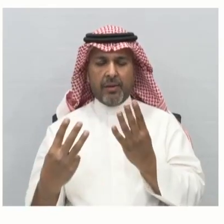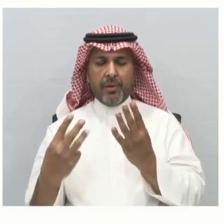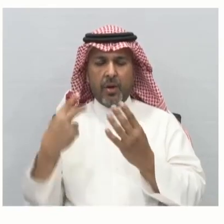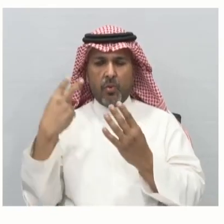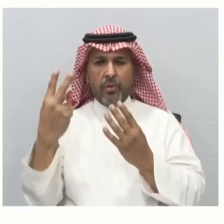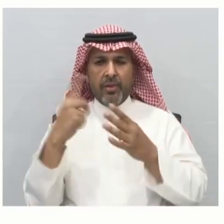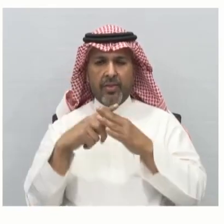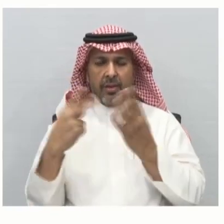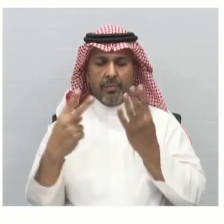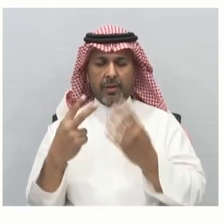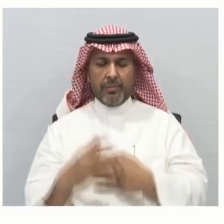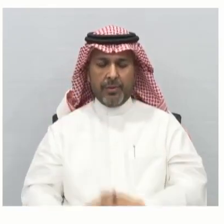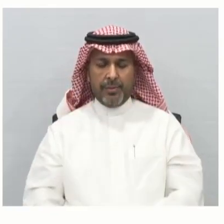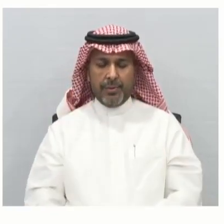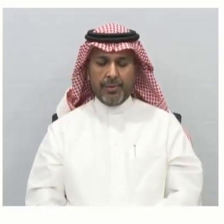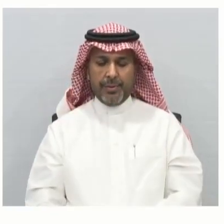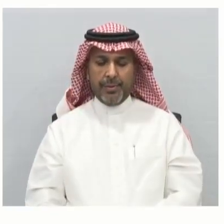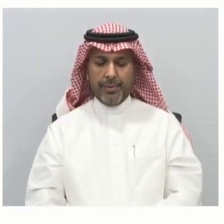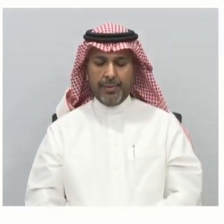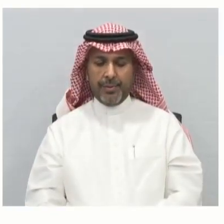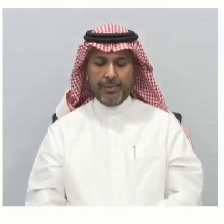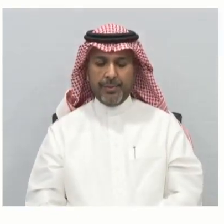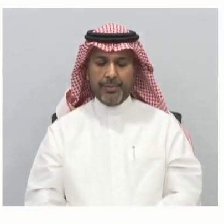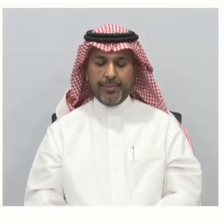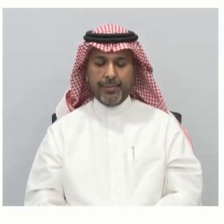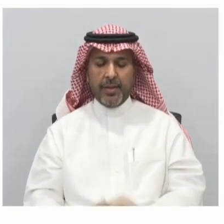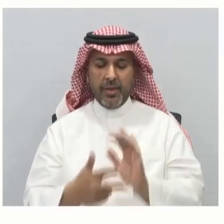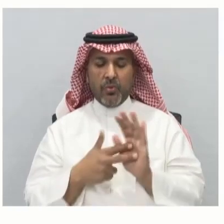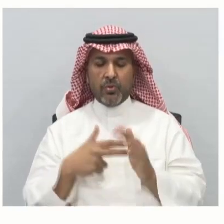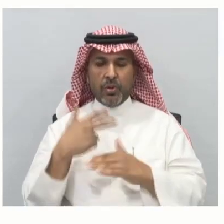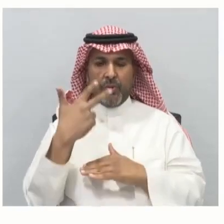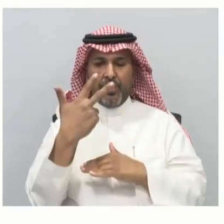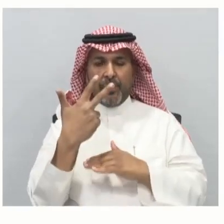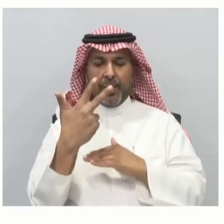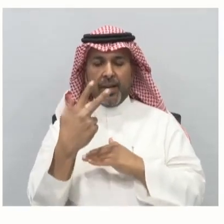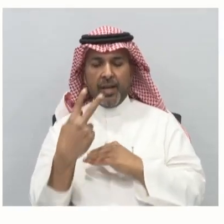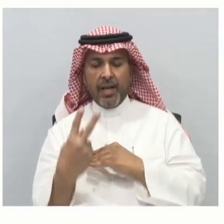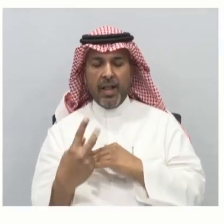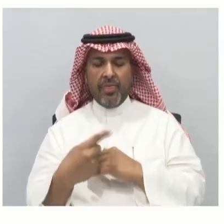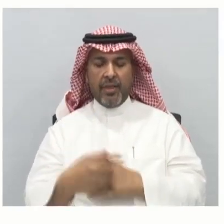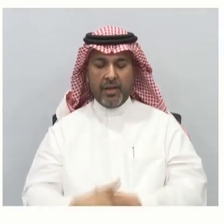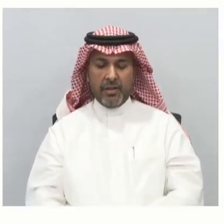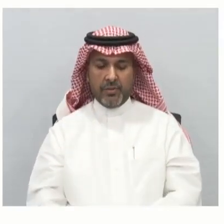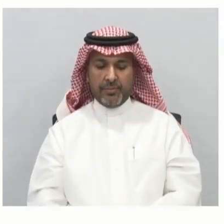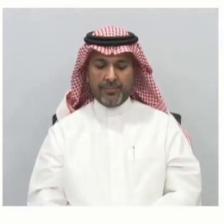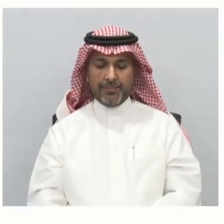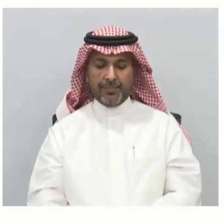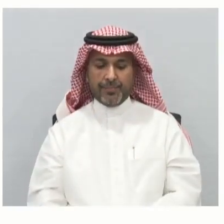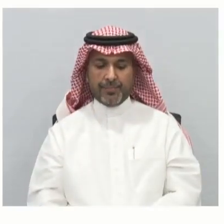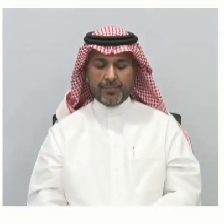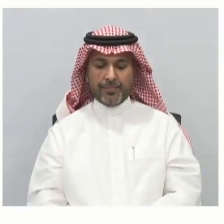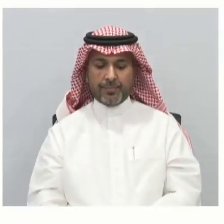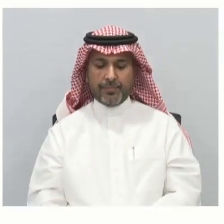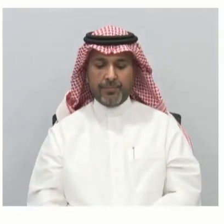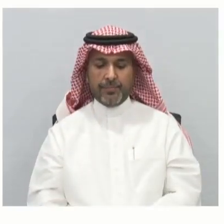12 اني ضربت المقام في اربعه راح اضرب ايضا البسط في اربعه فيصبح عندي ثمانيه على 12 اصبح لدي